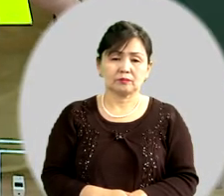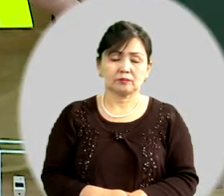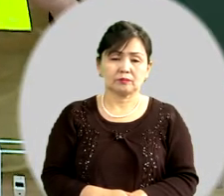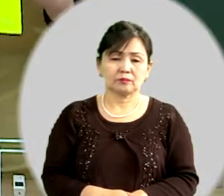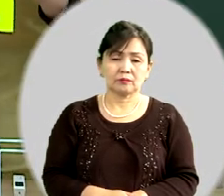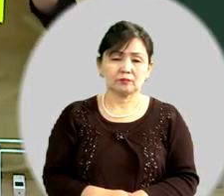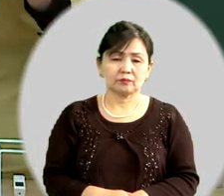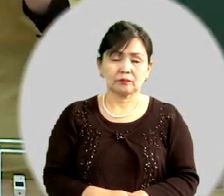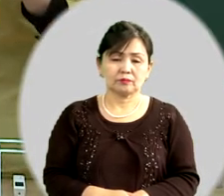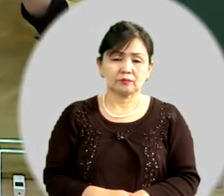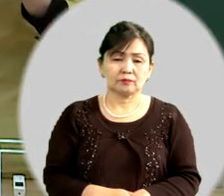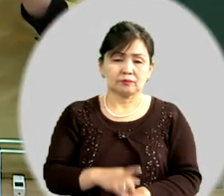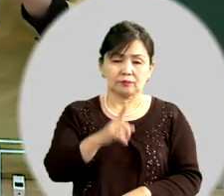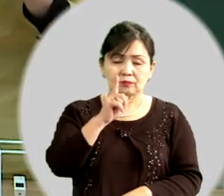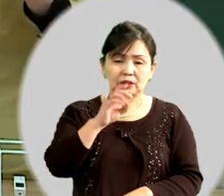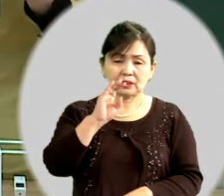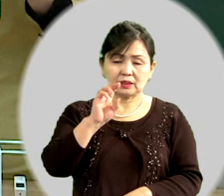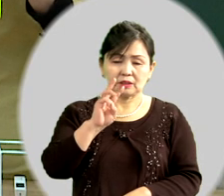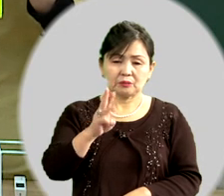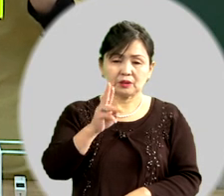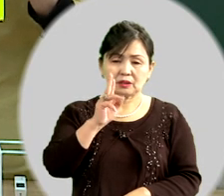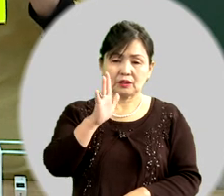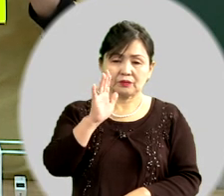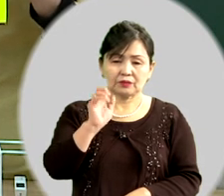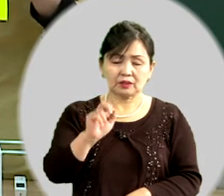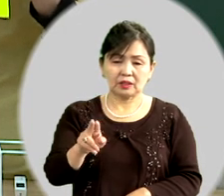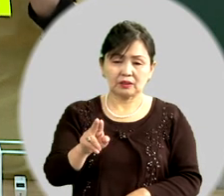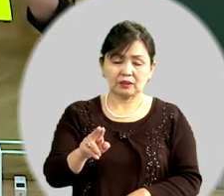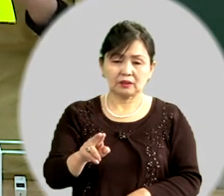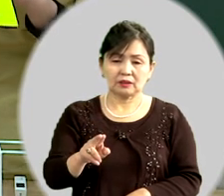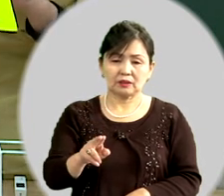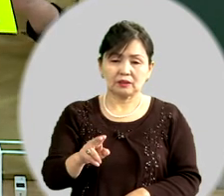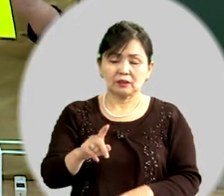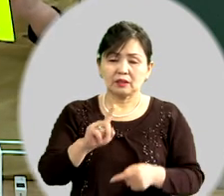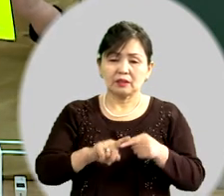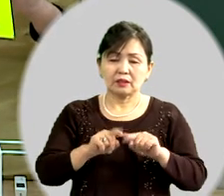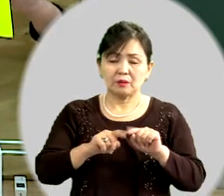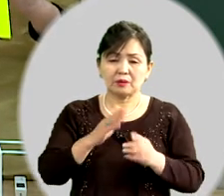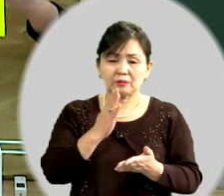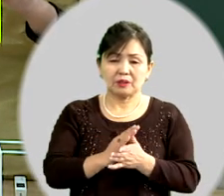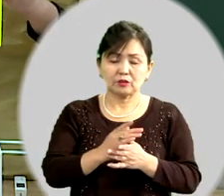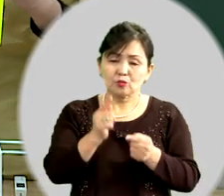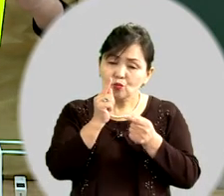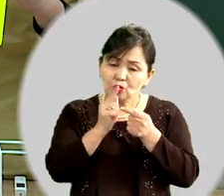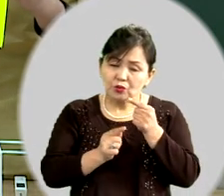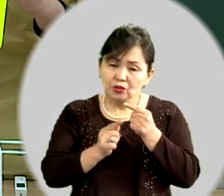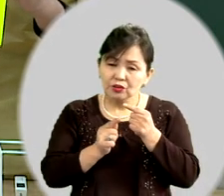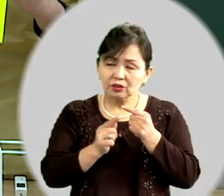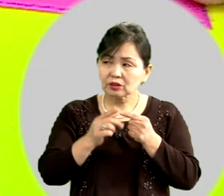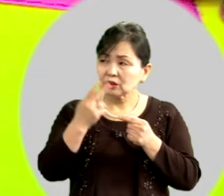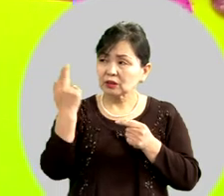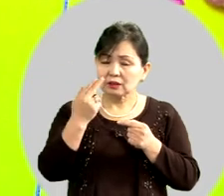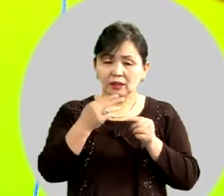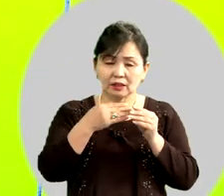За, багш нь энд 1 см квадрат хэмжээ ямар байдгийг жижиг цагаан цаасаар үзүүлсэн. Үнийг сайн